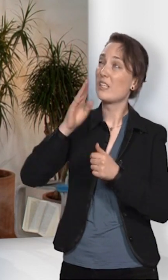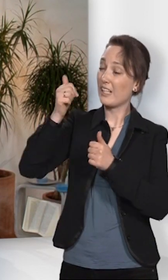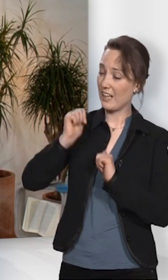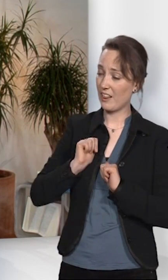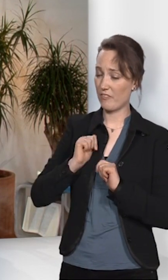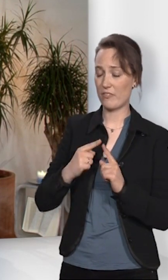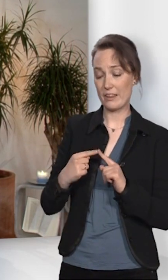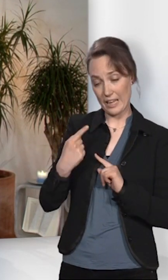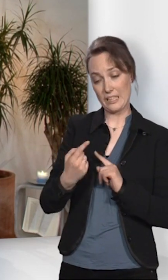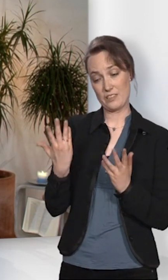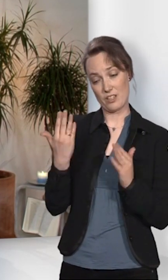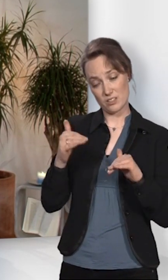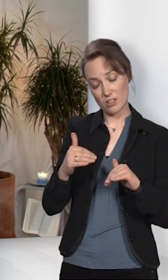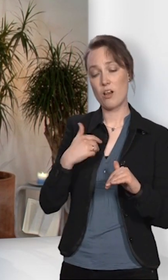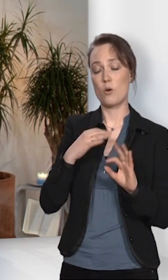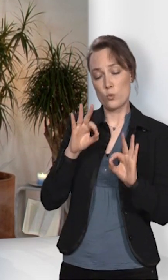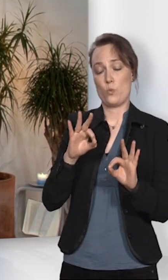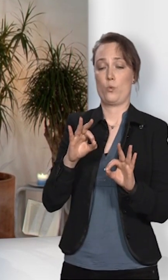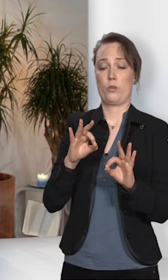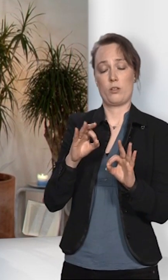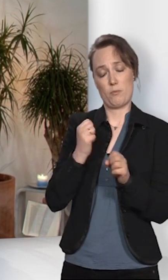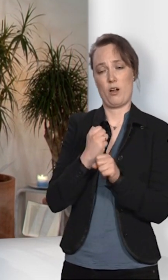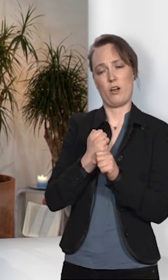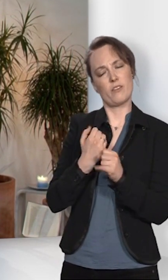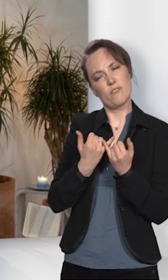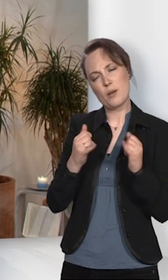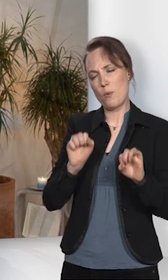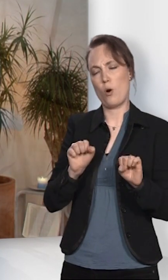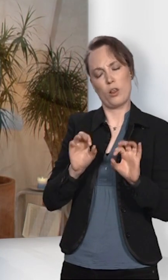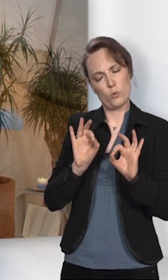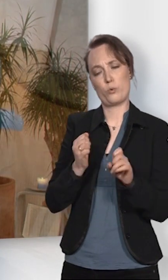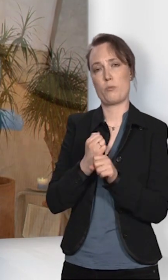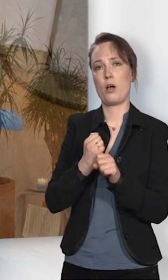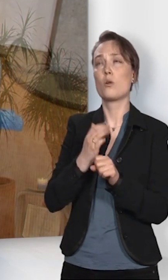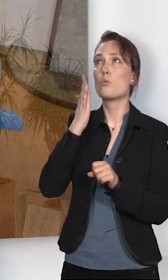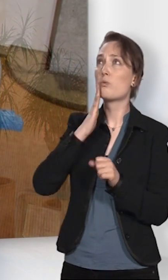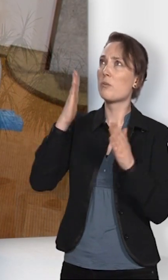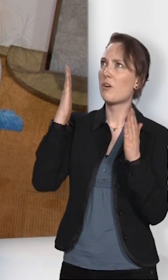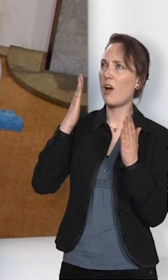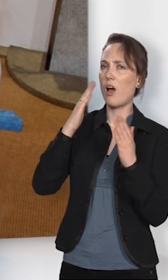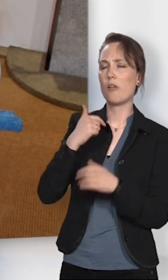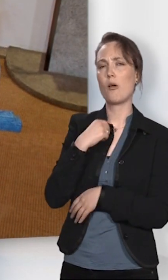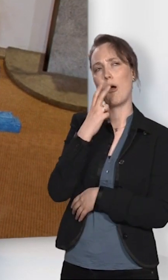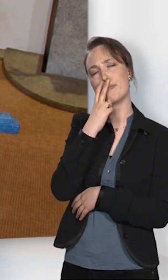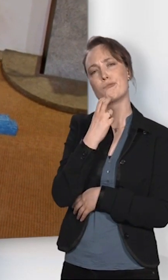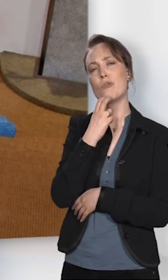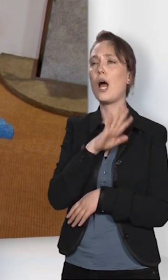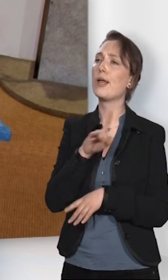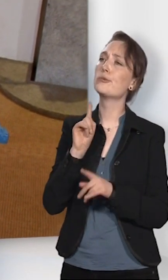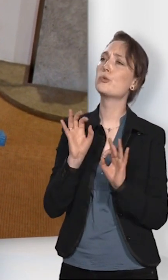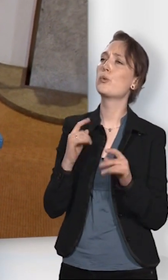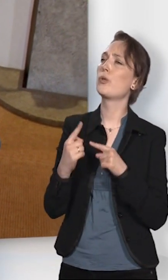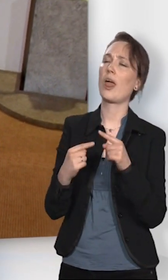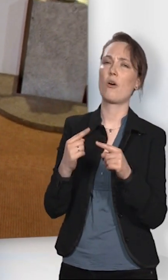wie möglich zu machen. Und bitte bewahre mich vor dem naiven Glauben, es müsste im Leben alles glatt gehen. Schenke